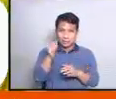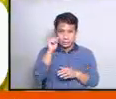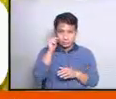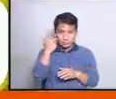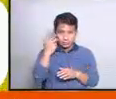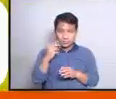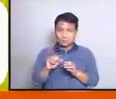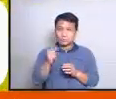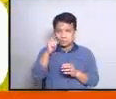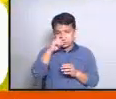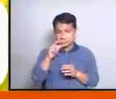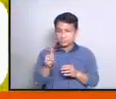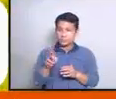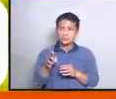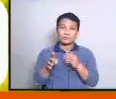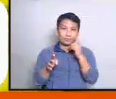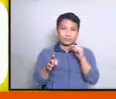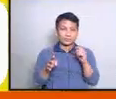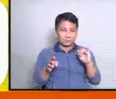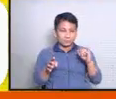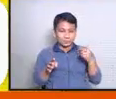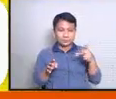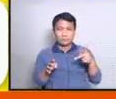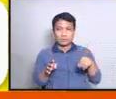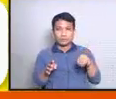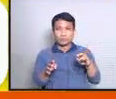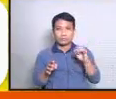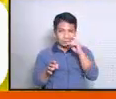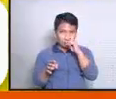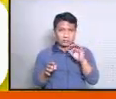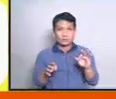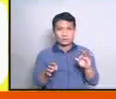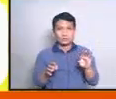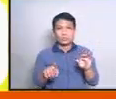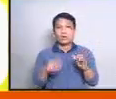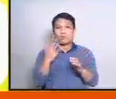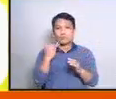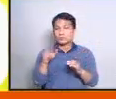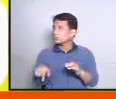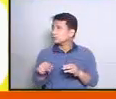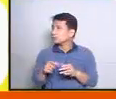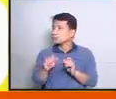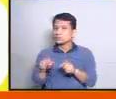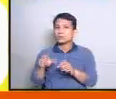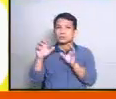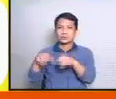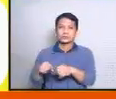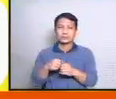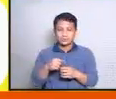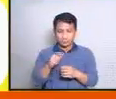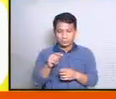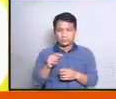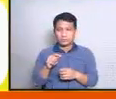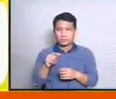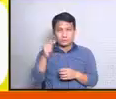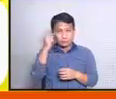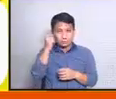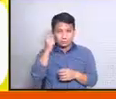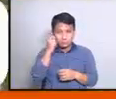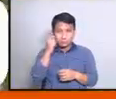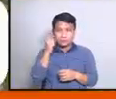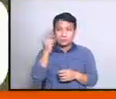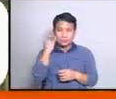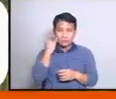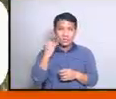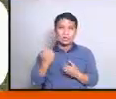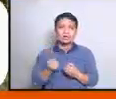Ortega, 24 anyos, at John Paolo Binayug, 19 anyos, na naaktuhang bumibili ng solvent kina Torres at Ibanez.